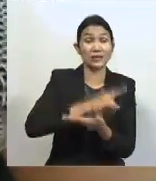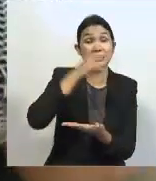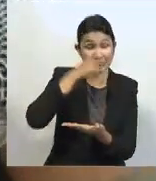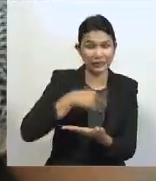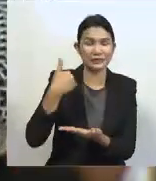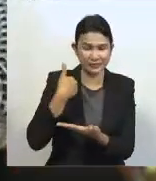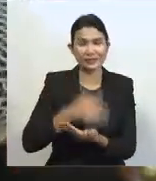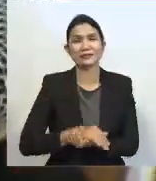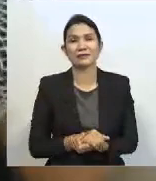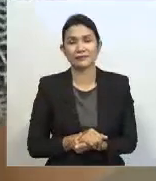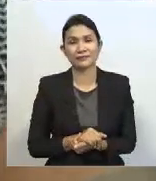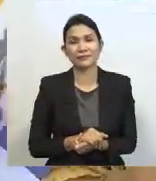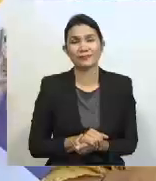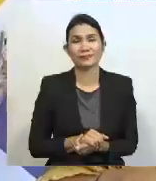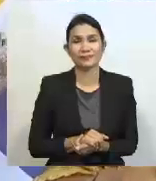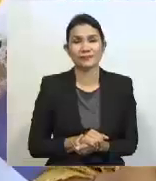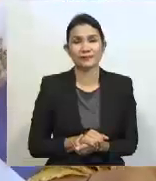ค่ะ